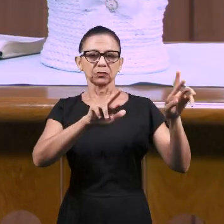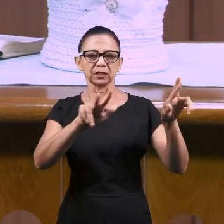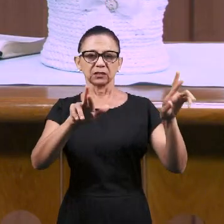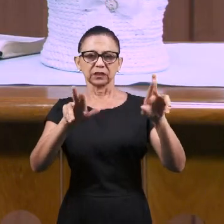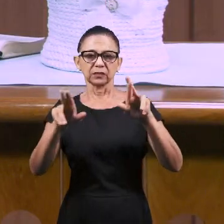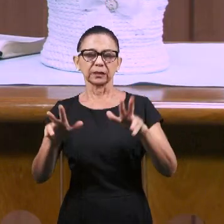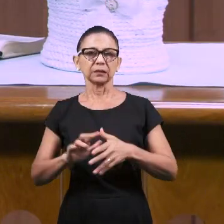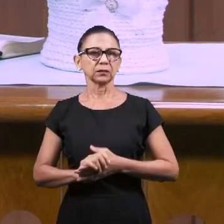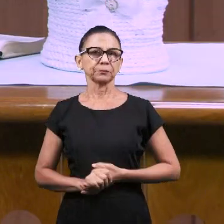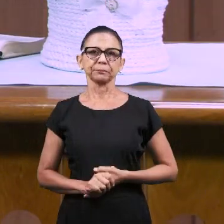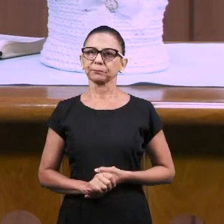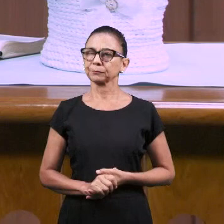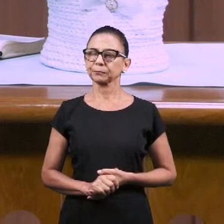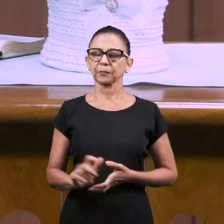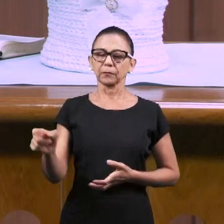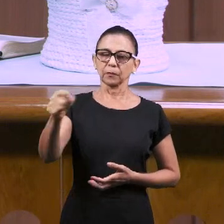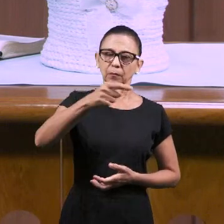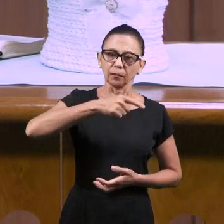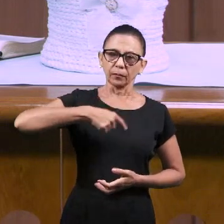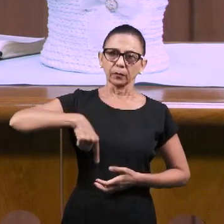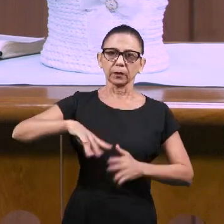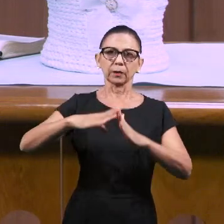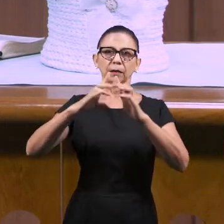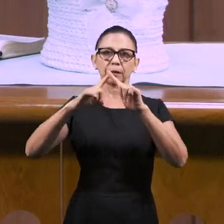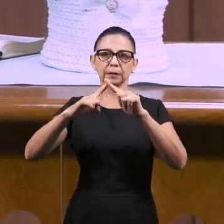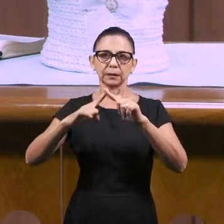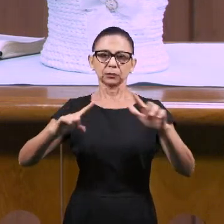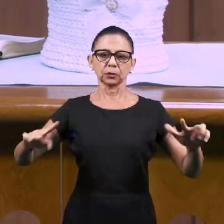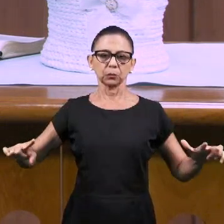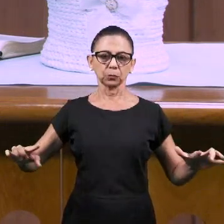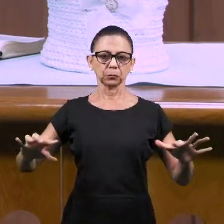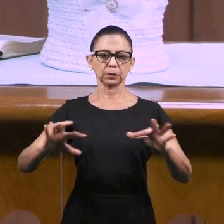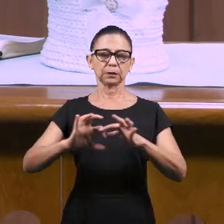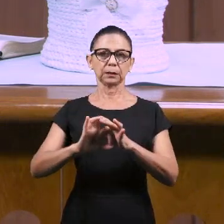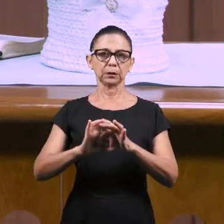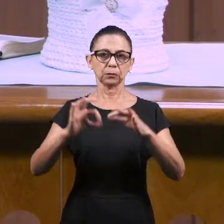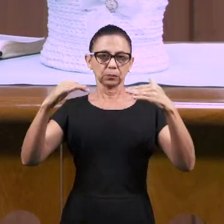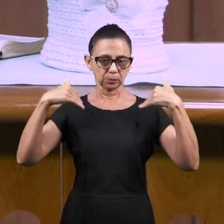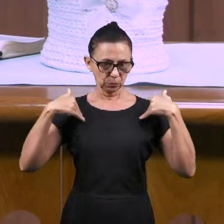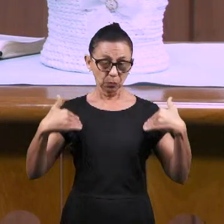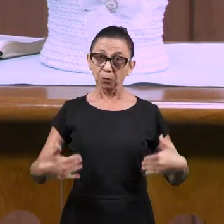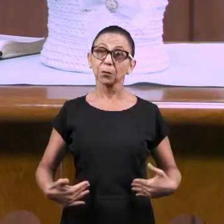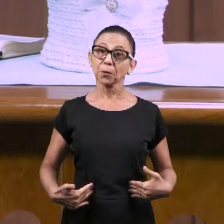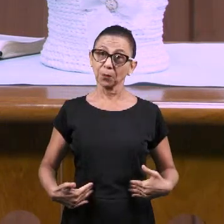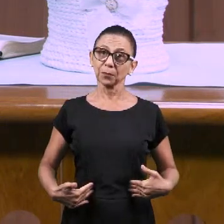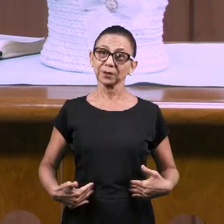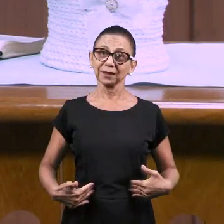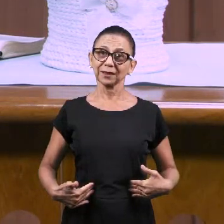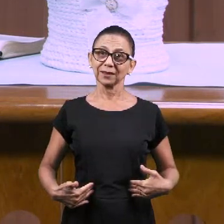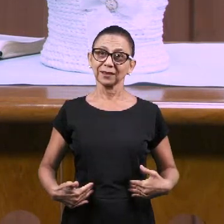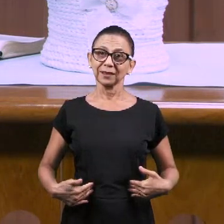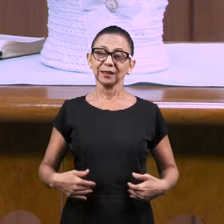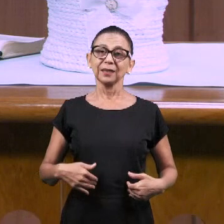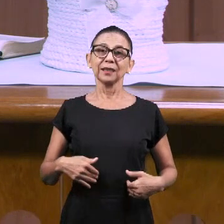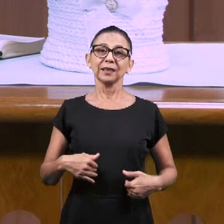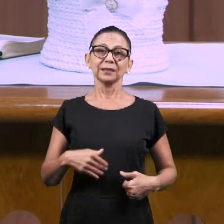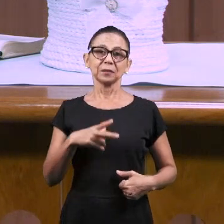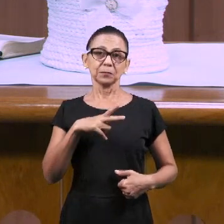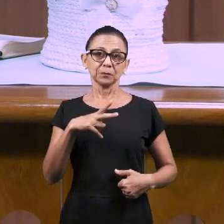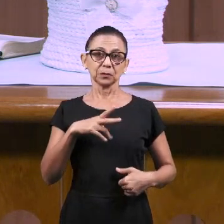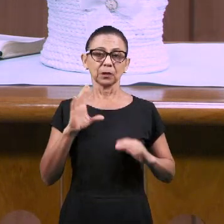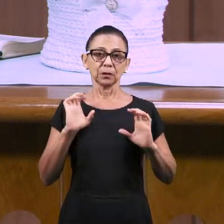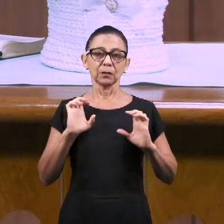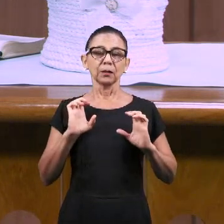l'angle de l'autre. Non. Le corps, c'est un ensemble qui maintient